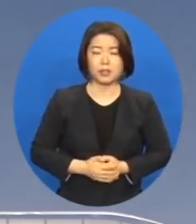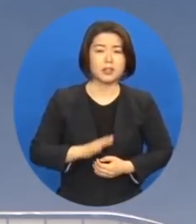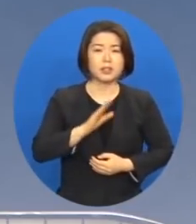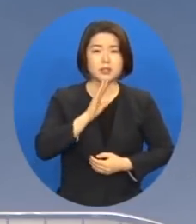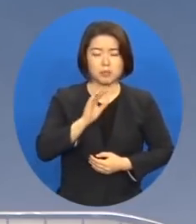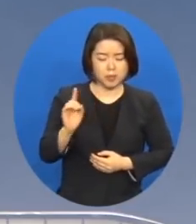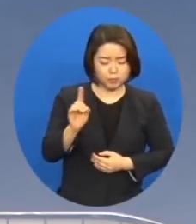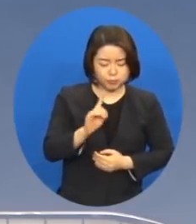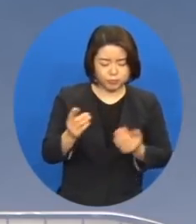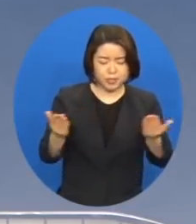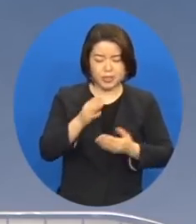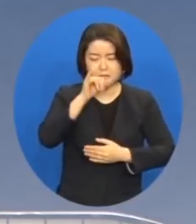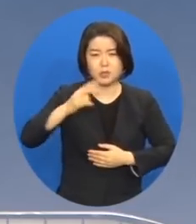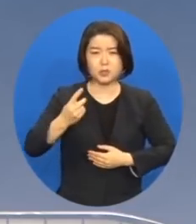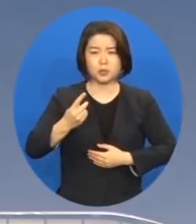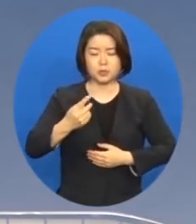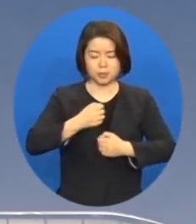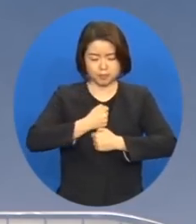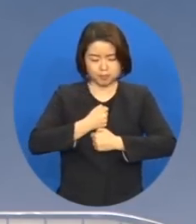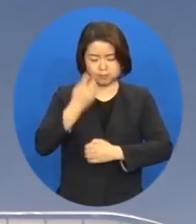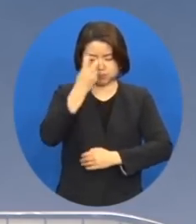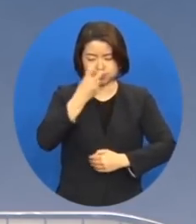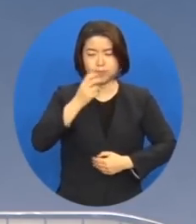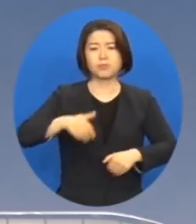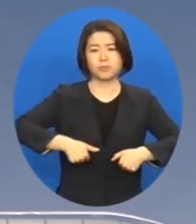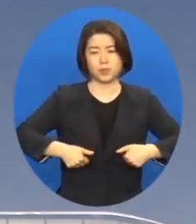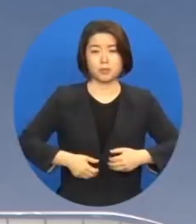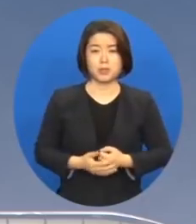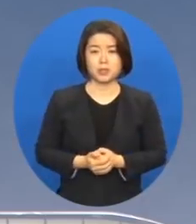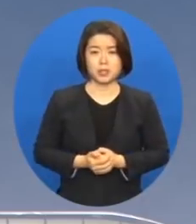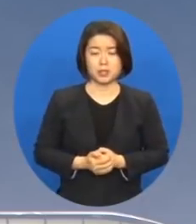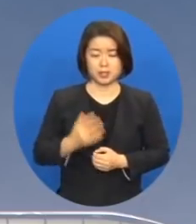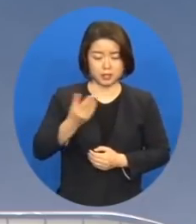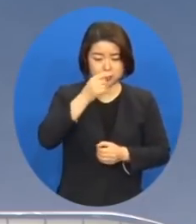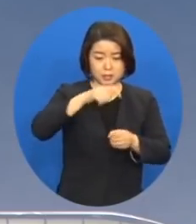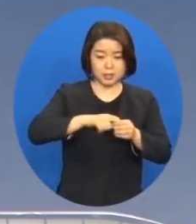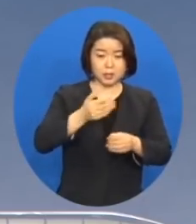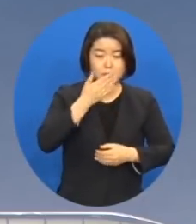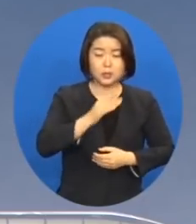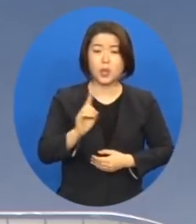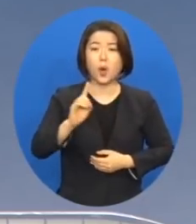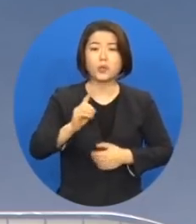무슨 일이 있어도 지켜야 해요. 여러분, 성찬을 어디서 받겠습니까?